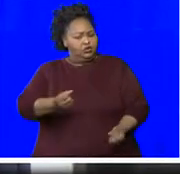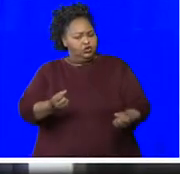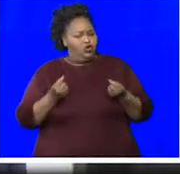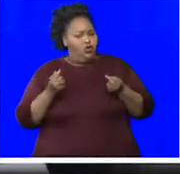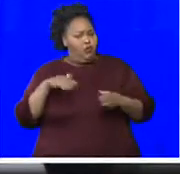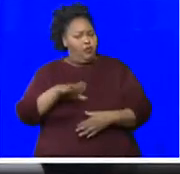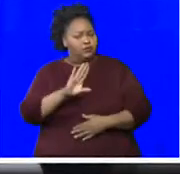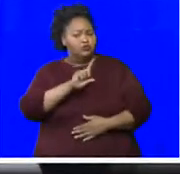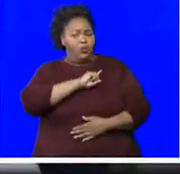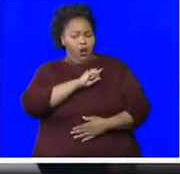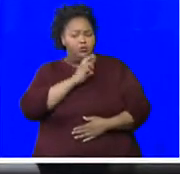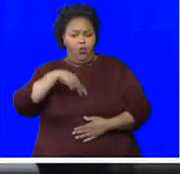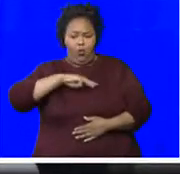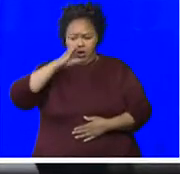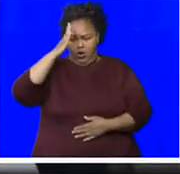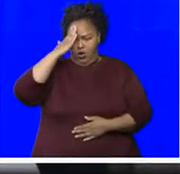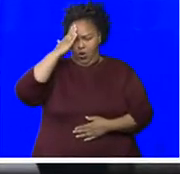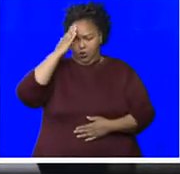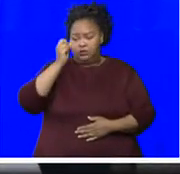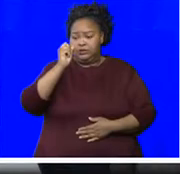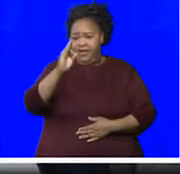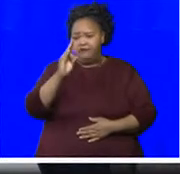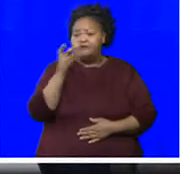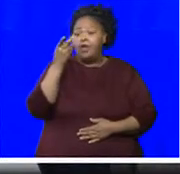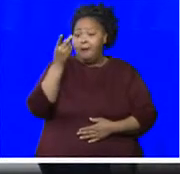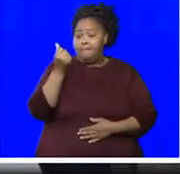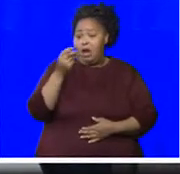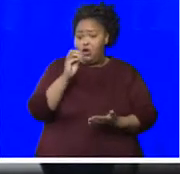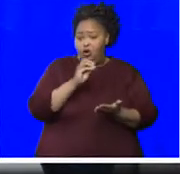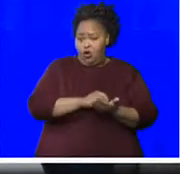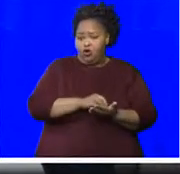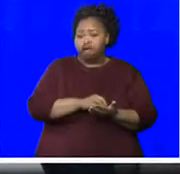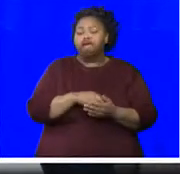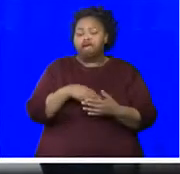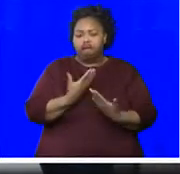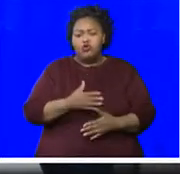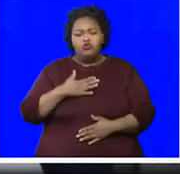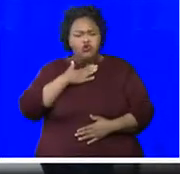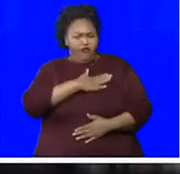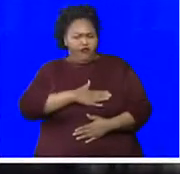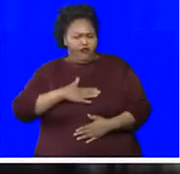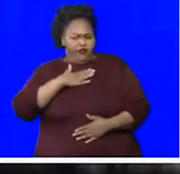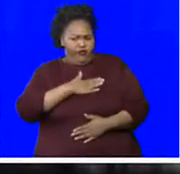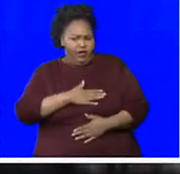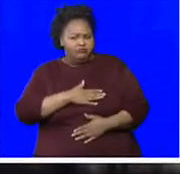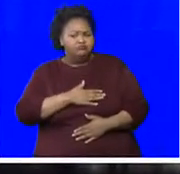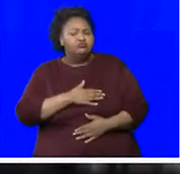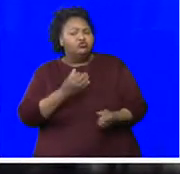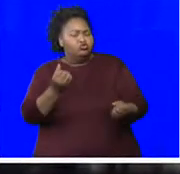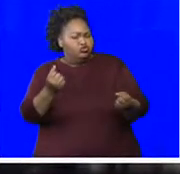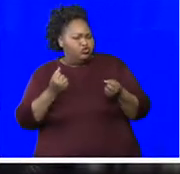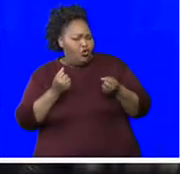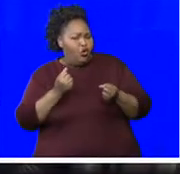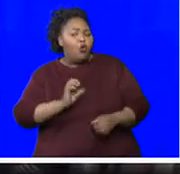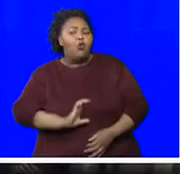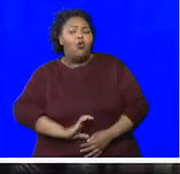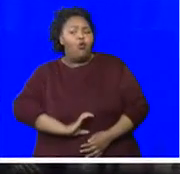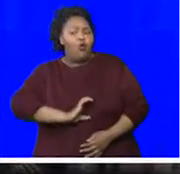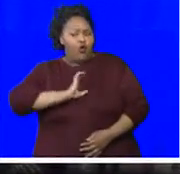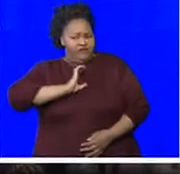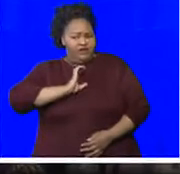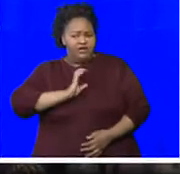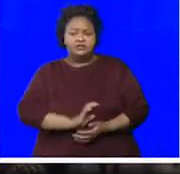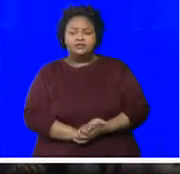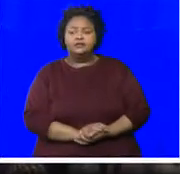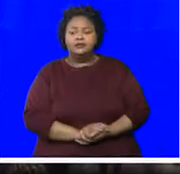sewunemali nanawo sowudiva nanawo ngathi unesibinzi uva nalo ukuthi ngathi ne-self esteem yakho iyenyuka.